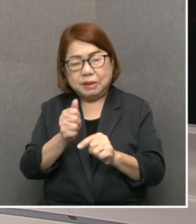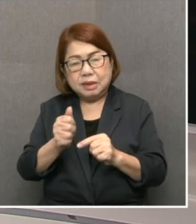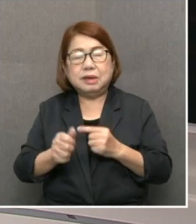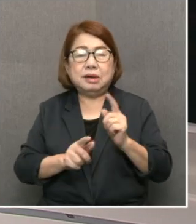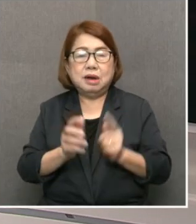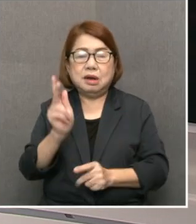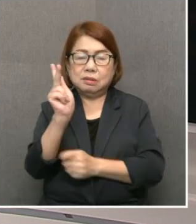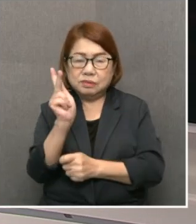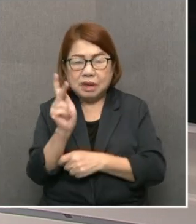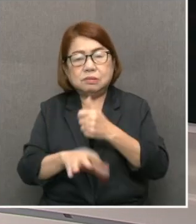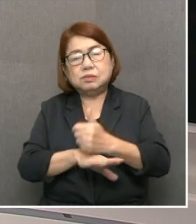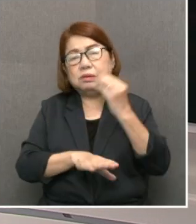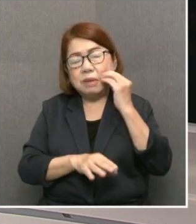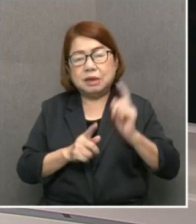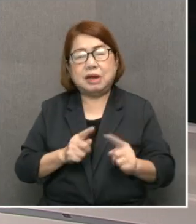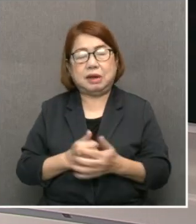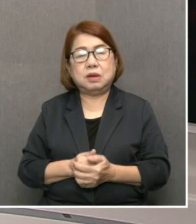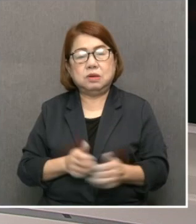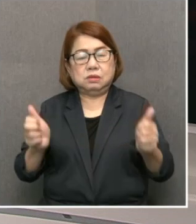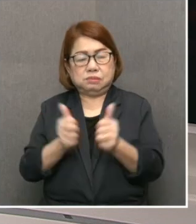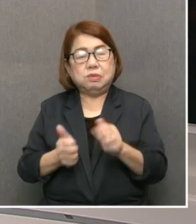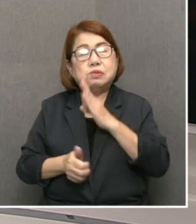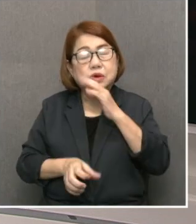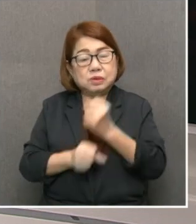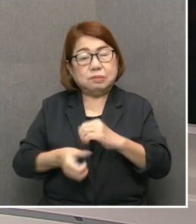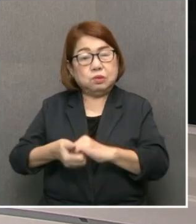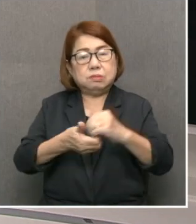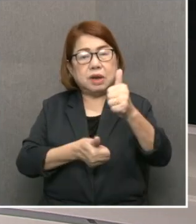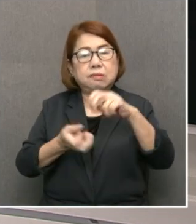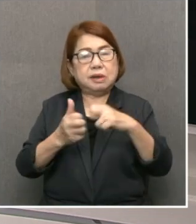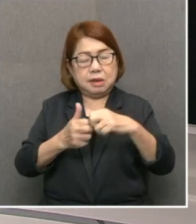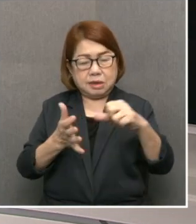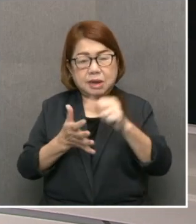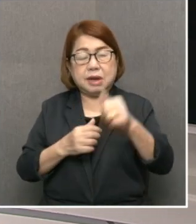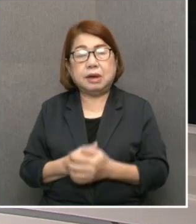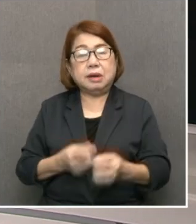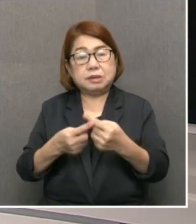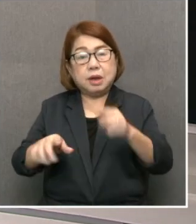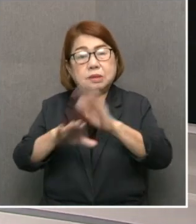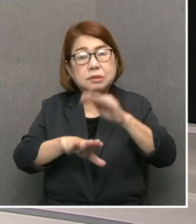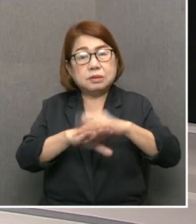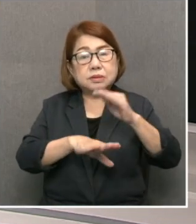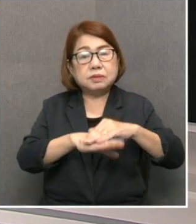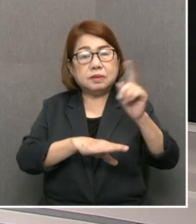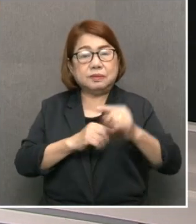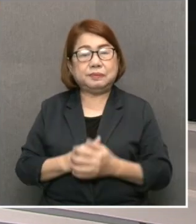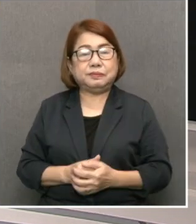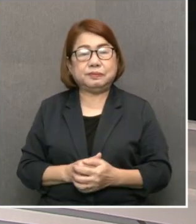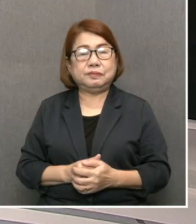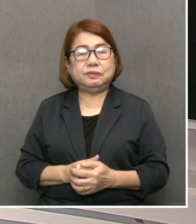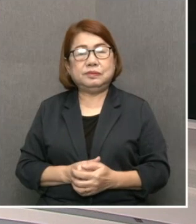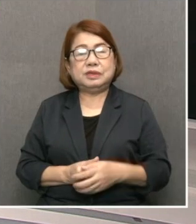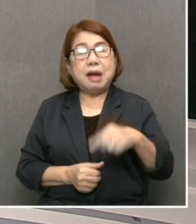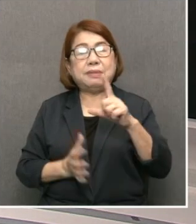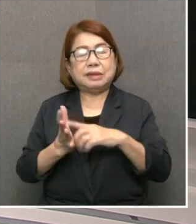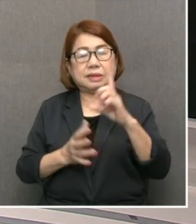ทำงานร่วมกันแบบนี้เนี่ยก็สามารถที่จะแก้ปัญหานี้ได้นะคะส่วนสิ่งหนึ่งที่เน้นย้ำค่ะทางด้านของคุณสุทธิพงศ์บอกเลยนะคะว่